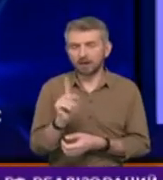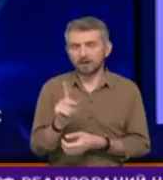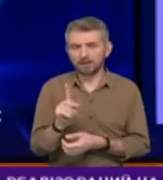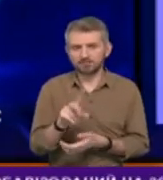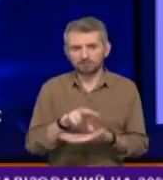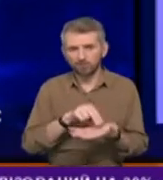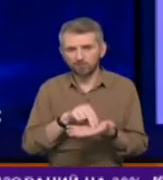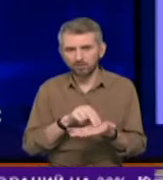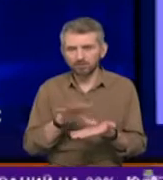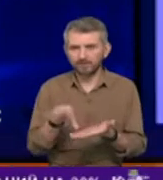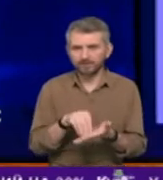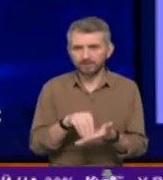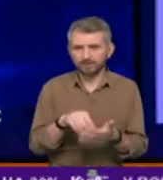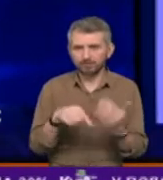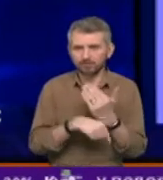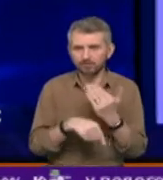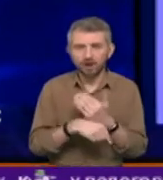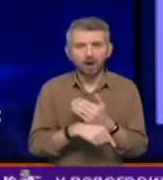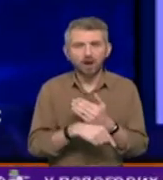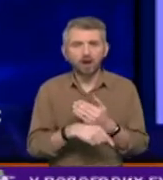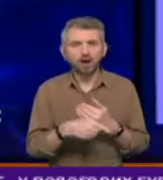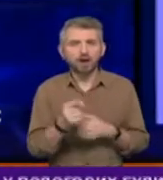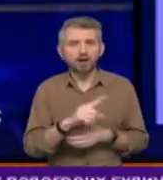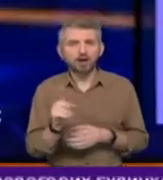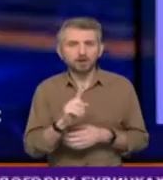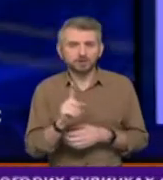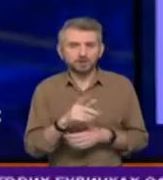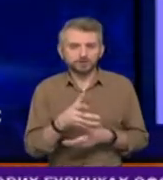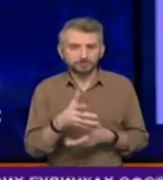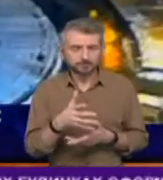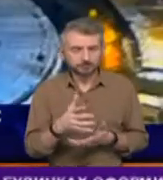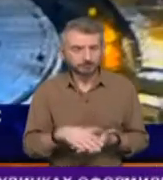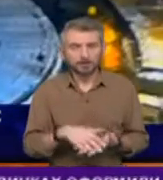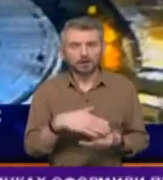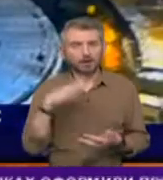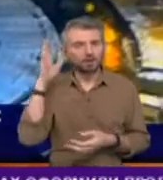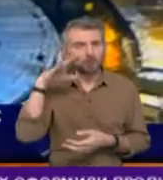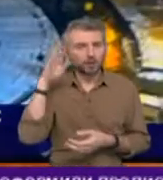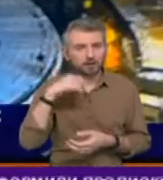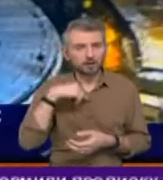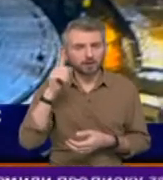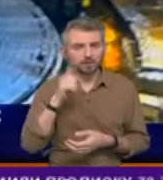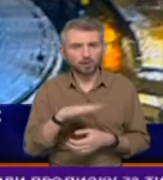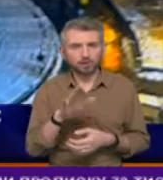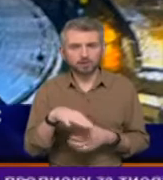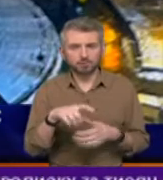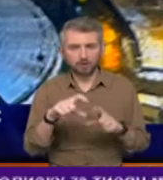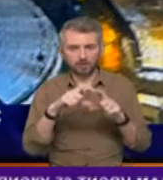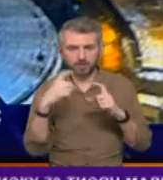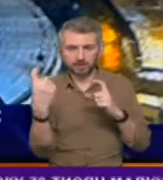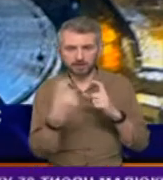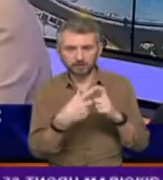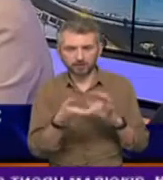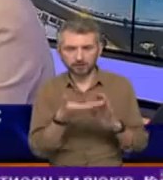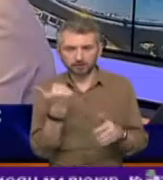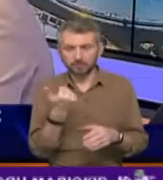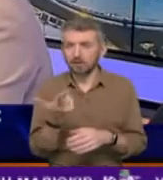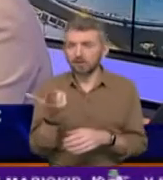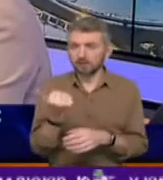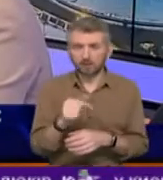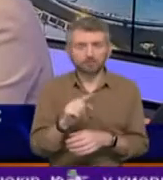це однаковий інструмент. Але державна підсумкова атестація, вона різниця залежно від того, в якому саме закладі